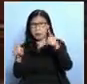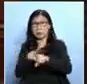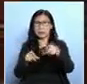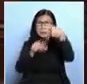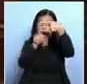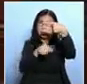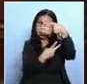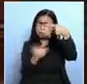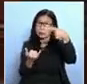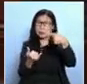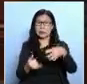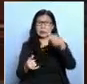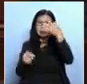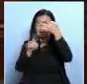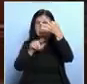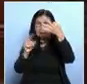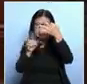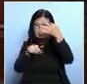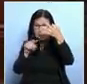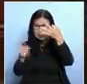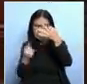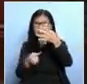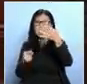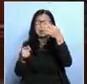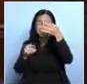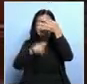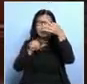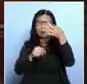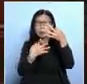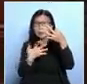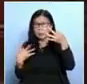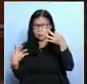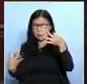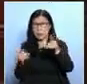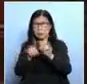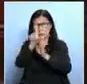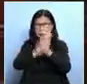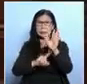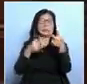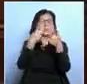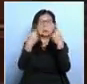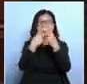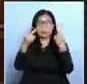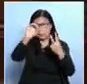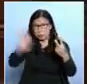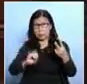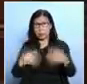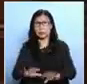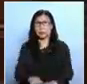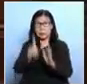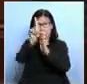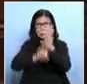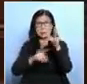月26日來講呢 ,33,154 點呢的確是跌了有 22%， 但這個幅度